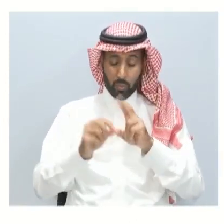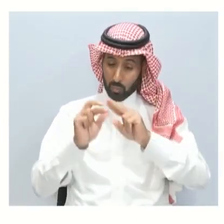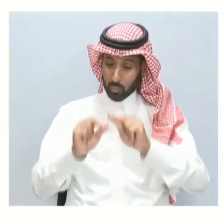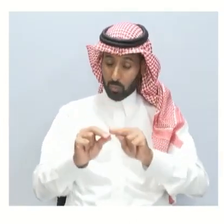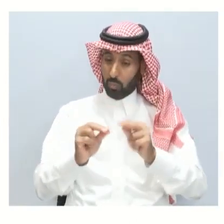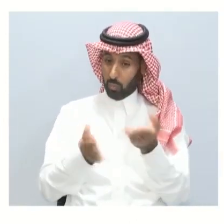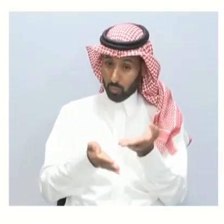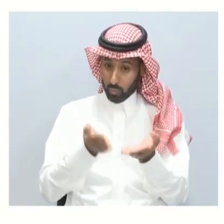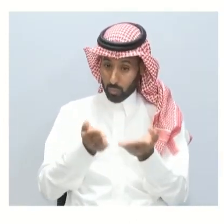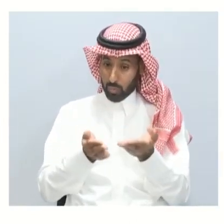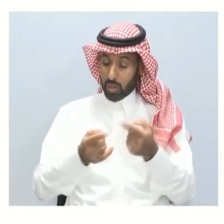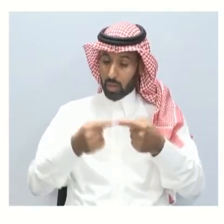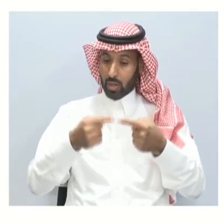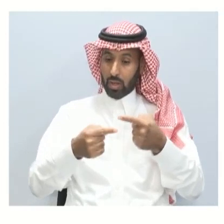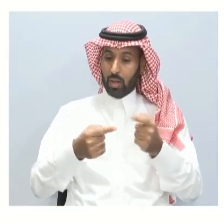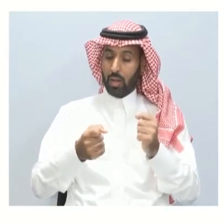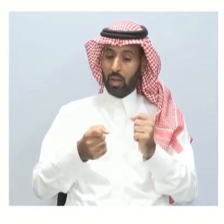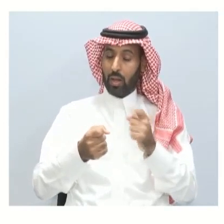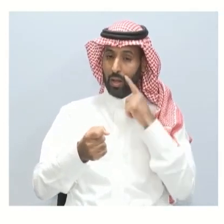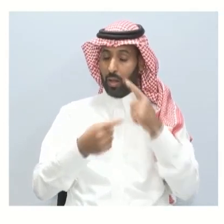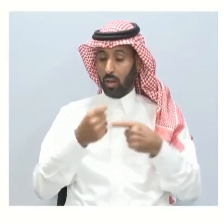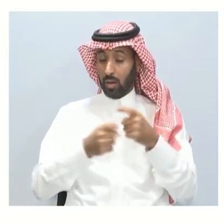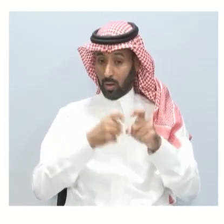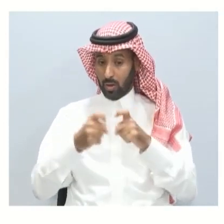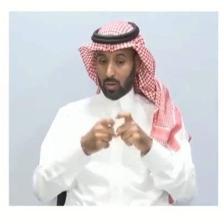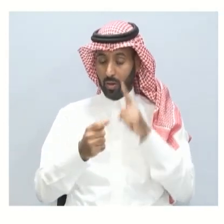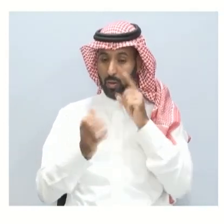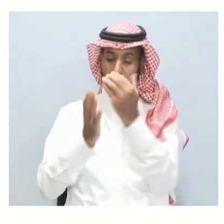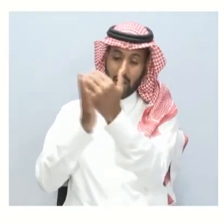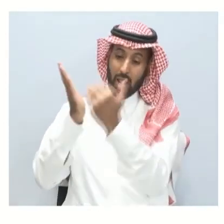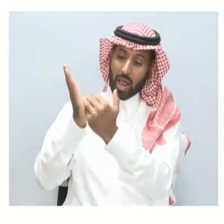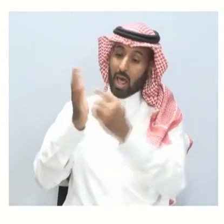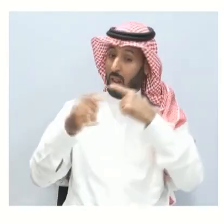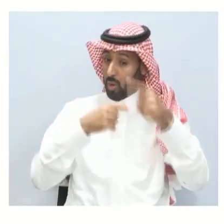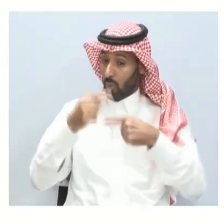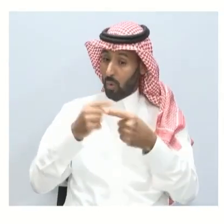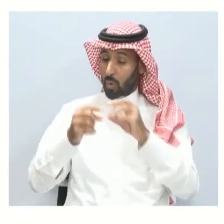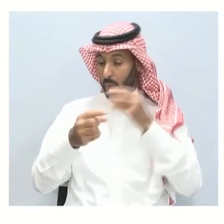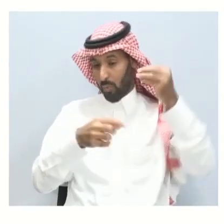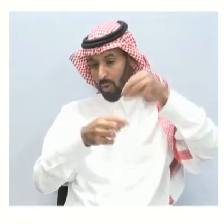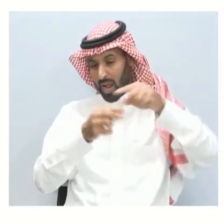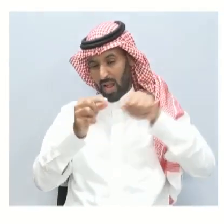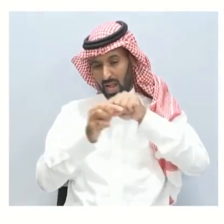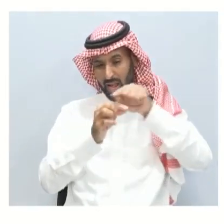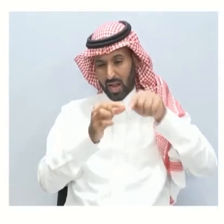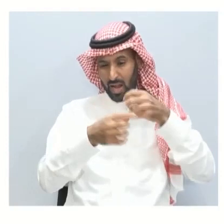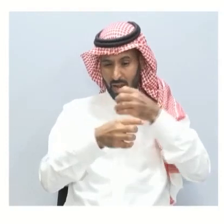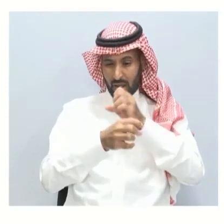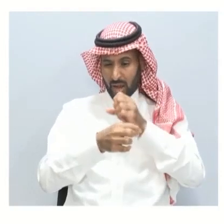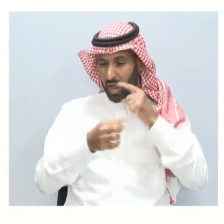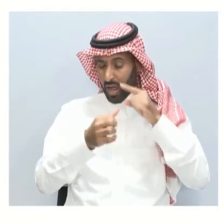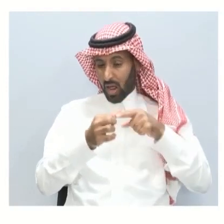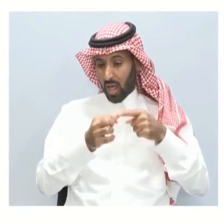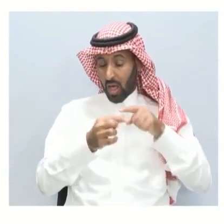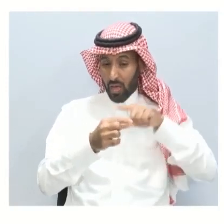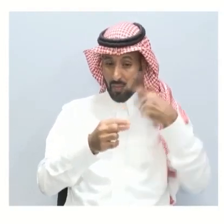التكافؤ عرفناها سابقا وسنعيد الان الكترون التكافؤ موجوده في المدار الخارجي للذره هنا لدينا اثنان